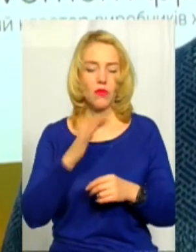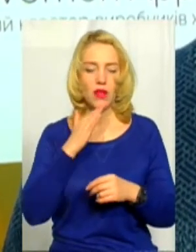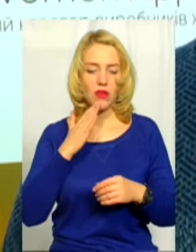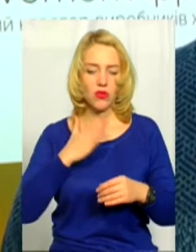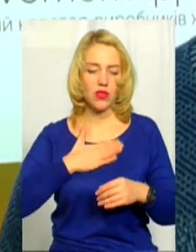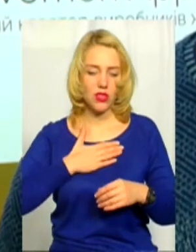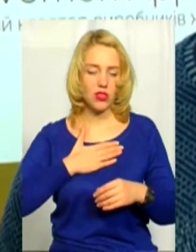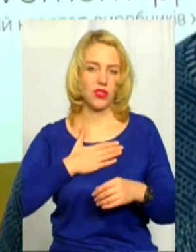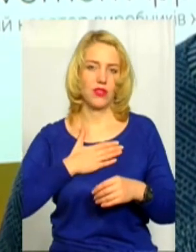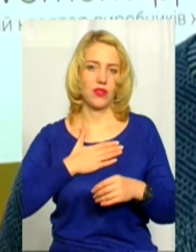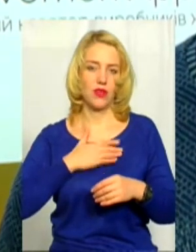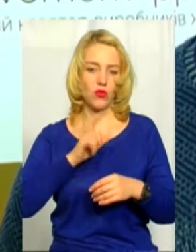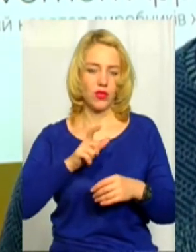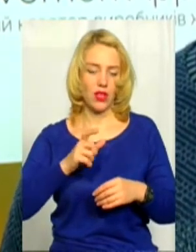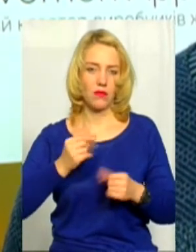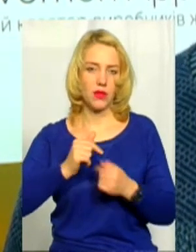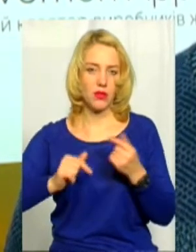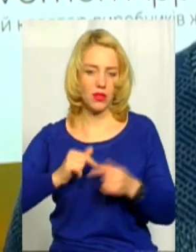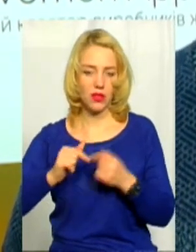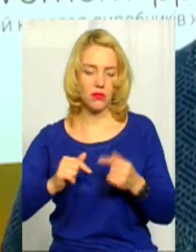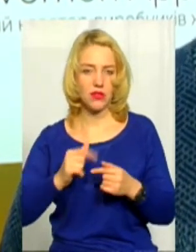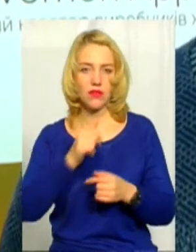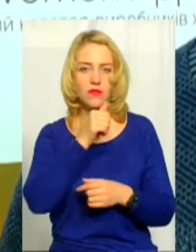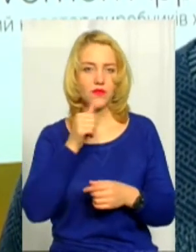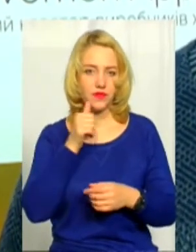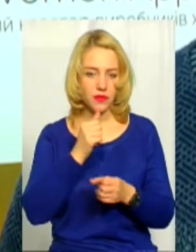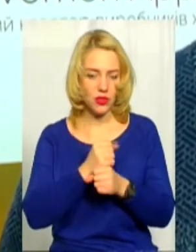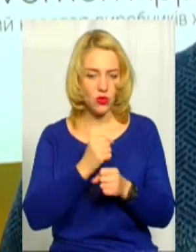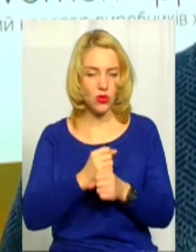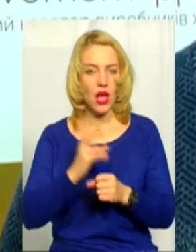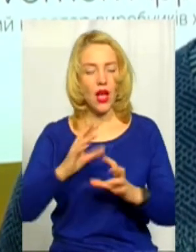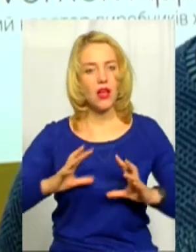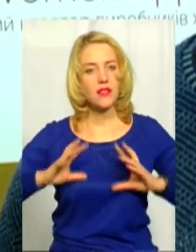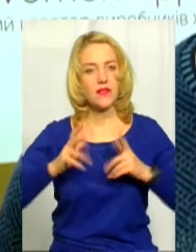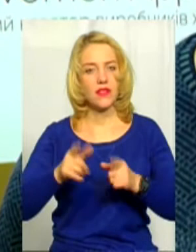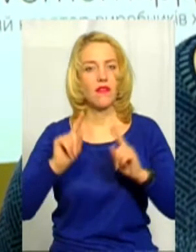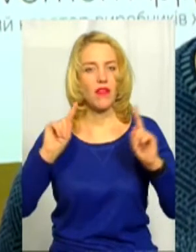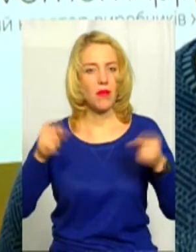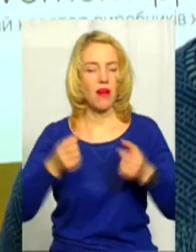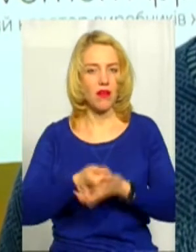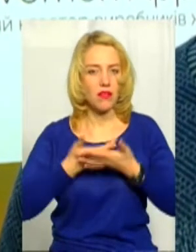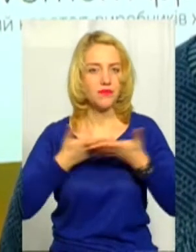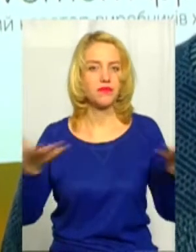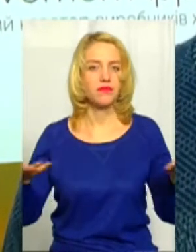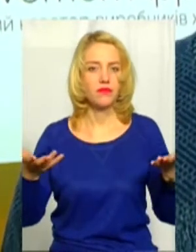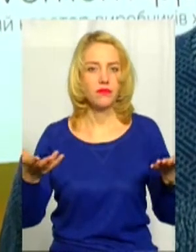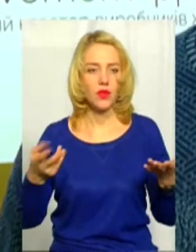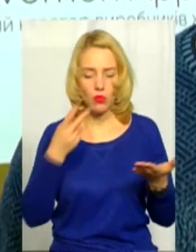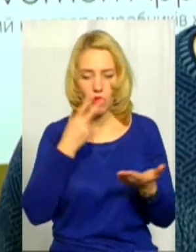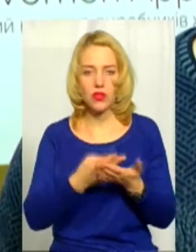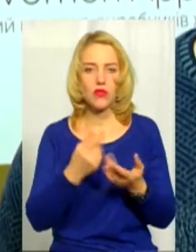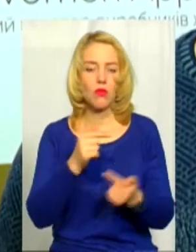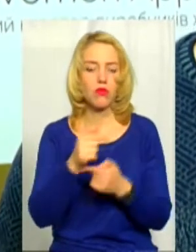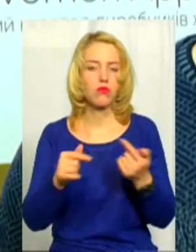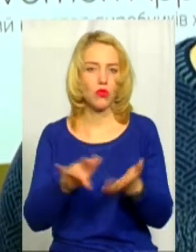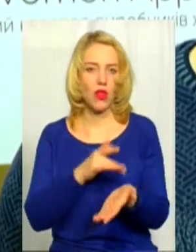по-сірому, а світові гранди вони вимагають білу бухгалтерію. Да? Тобто їм потрібно показувати якісь обороти. То щоб